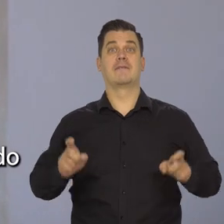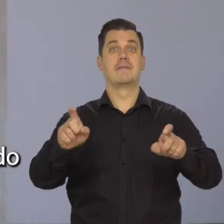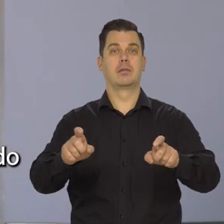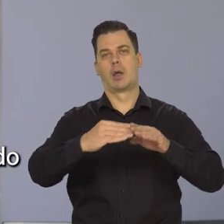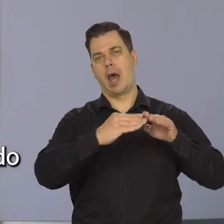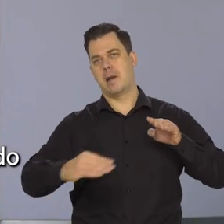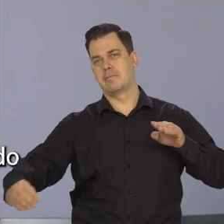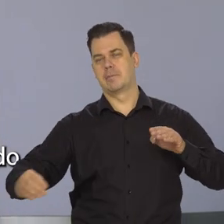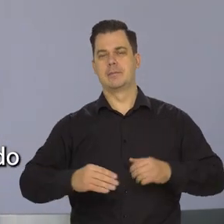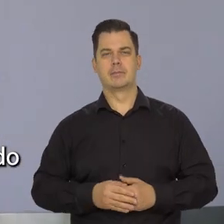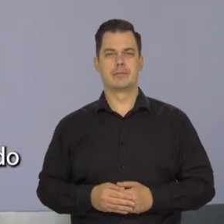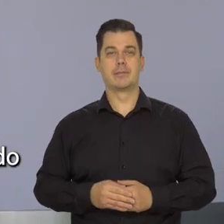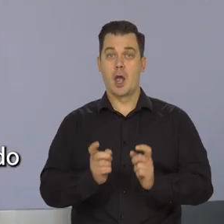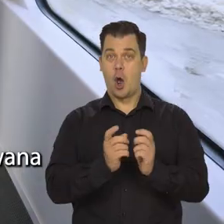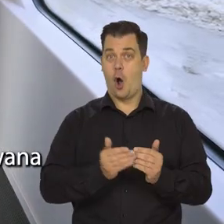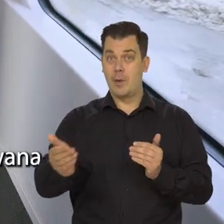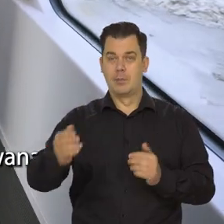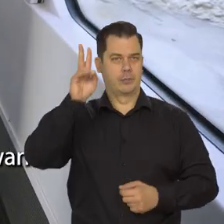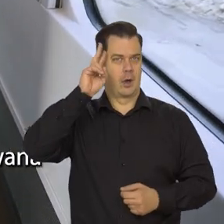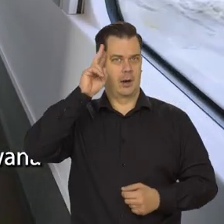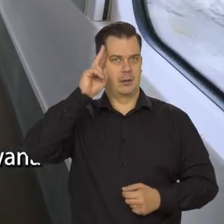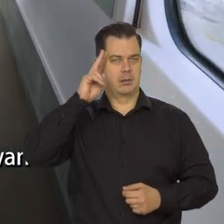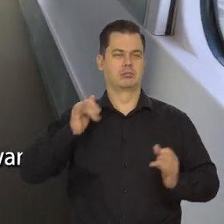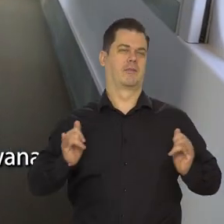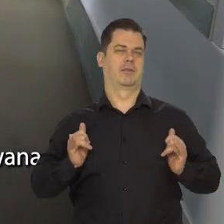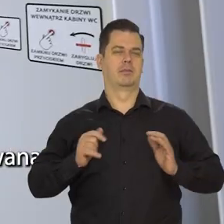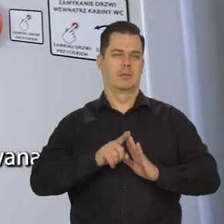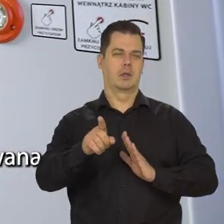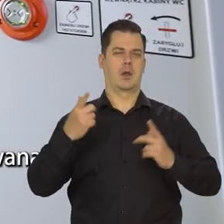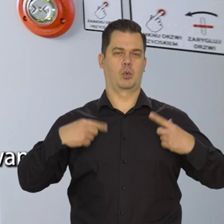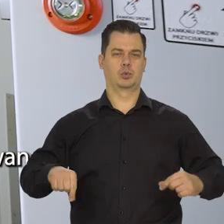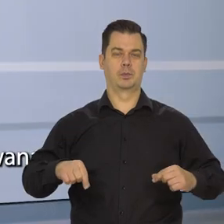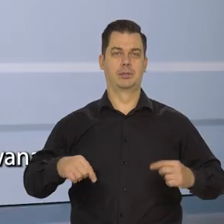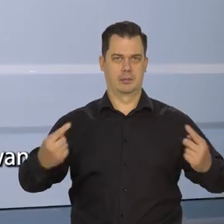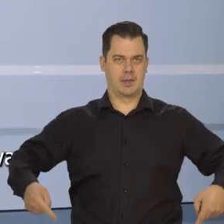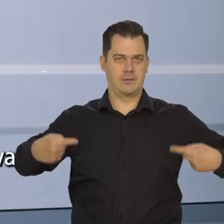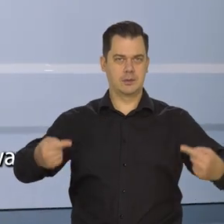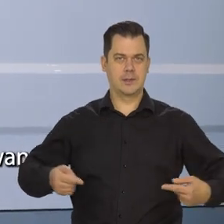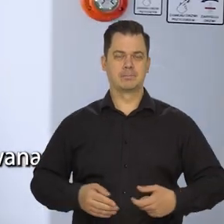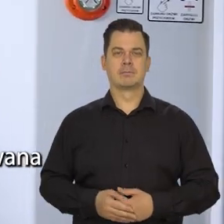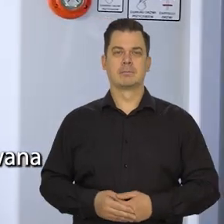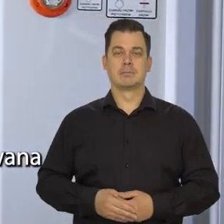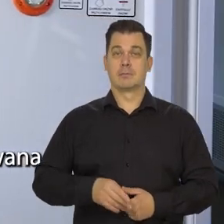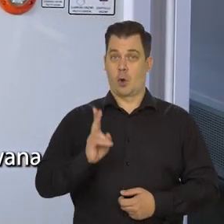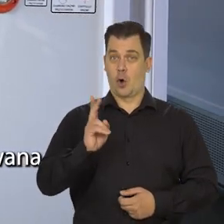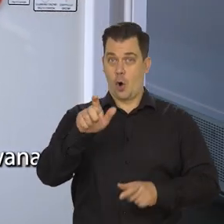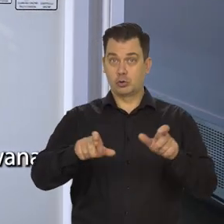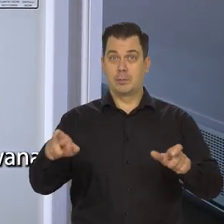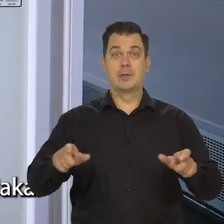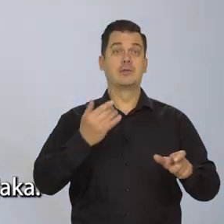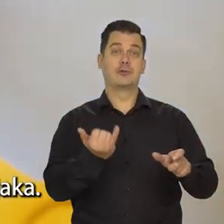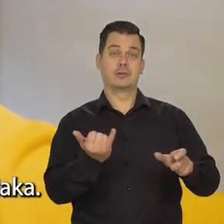wózku bezpieczny wjazd do wagonu umożliwia rampa. Obok przedziału znajduje się toaleta, która jest przystosowana do potrzeb osób poruszających